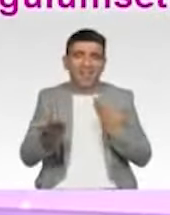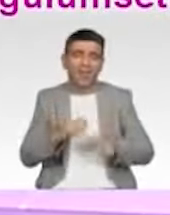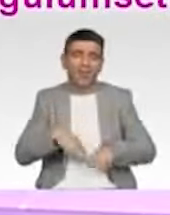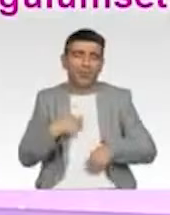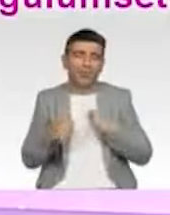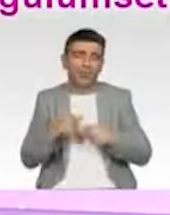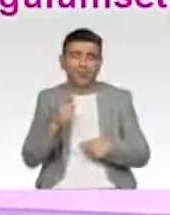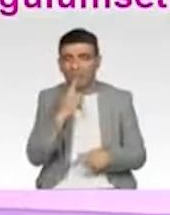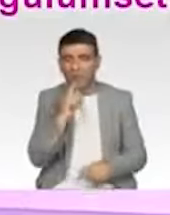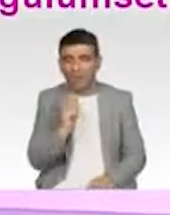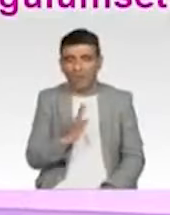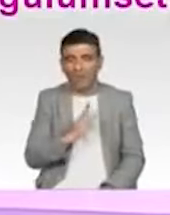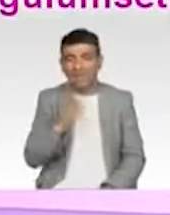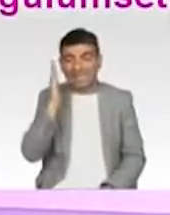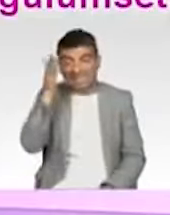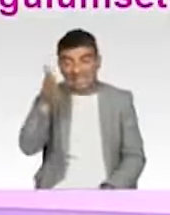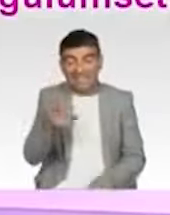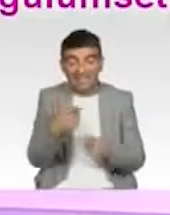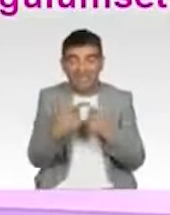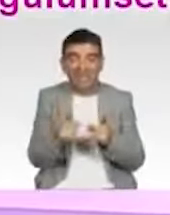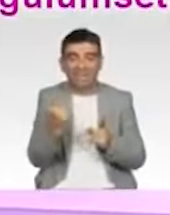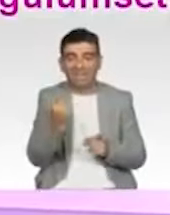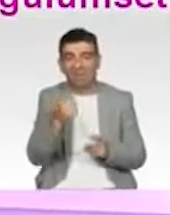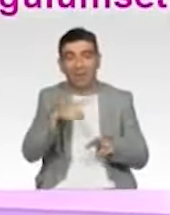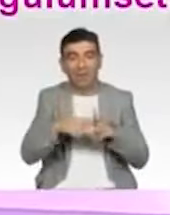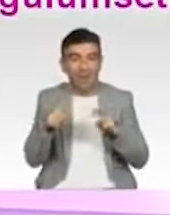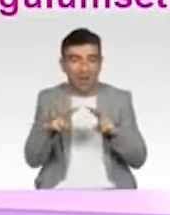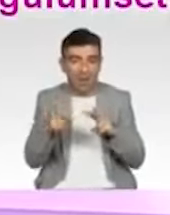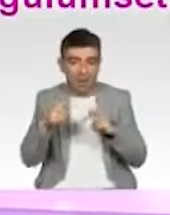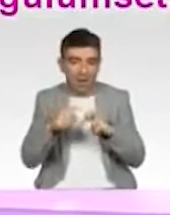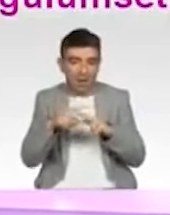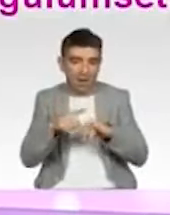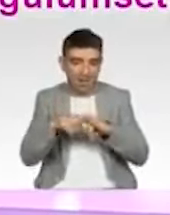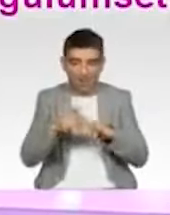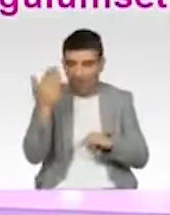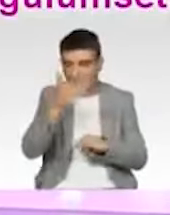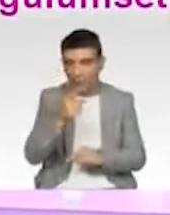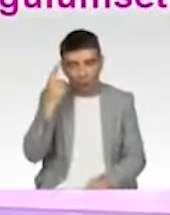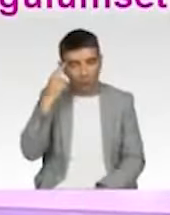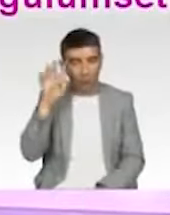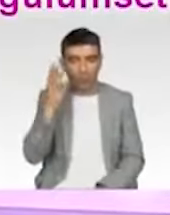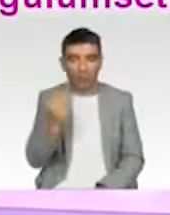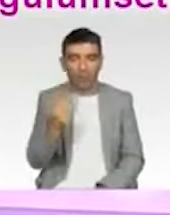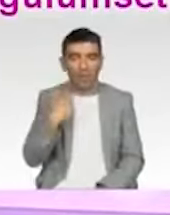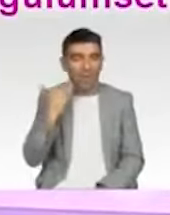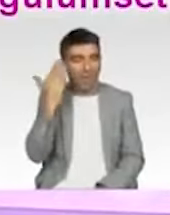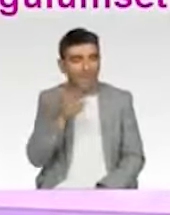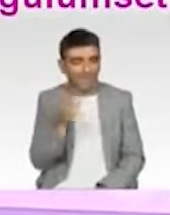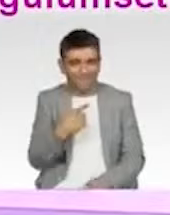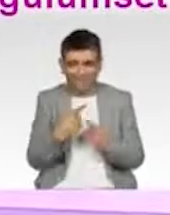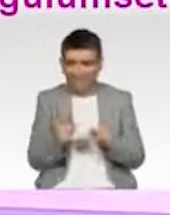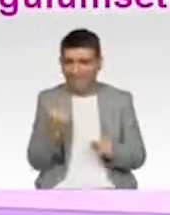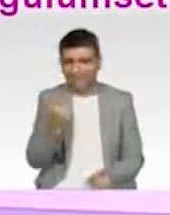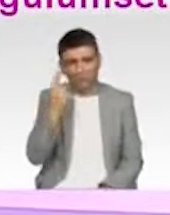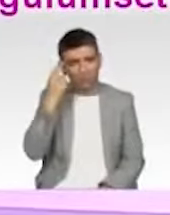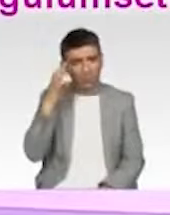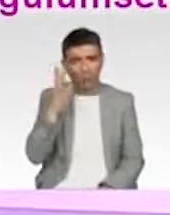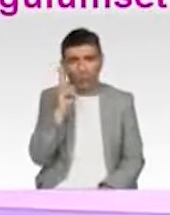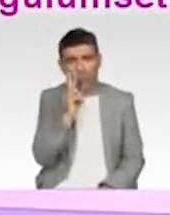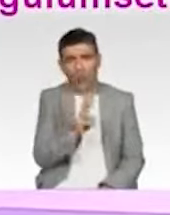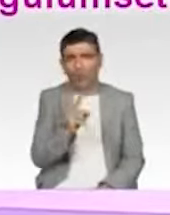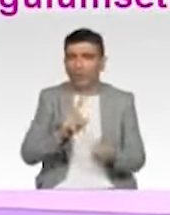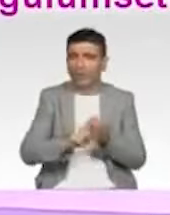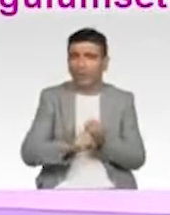Yani ama bir git, bambaşka bir şey. Emrah bir gitti, şok oldu yani. Emrah şoktaydı. Her gidişimde ayrı bir şok yok. Ayrı bir şey. Yani gördüğün